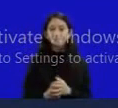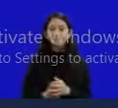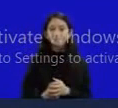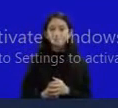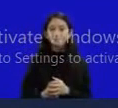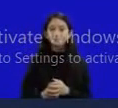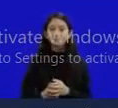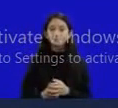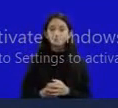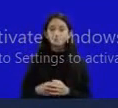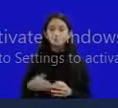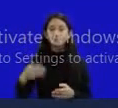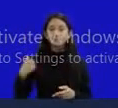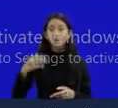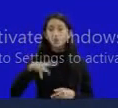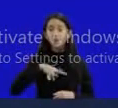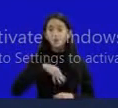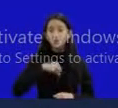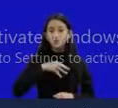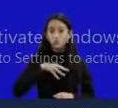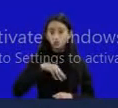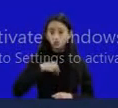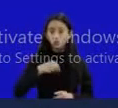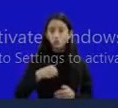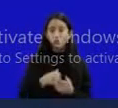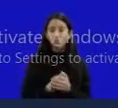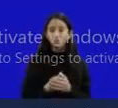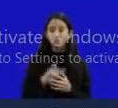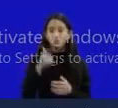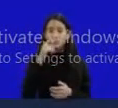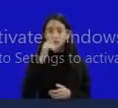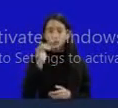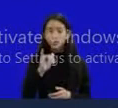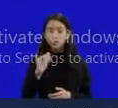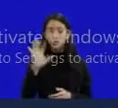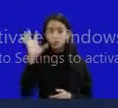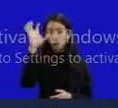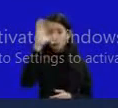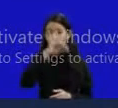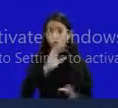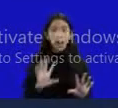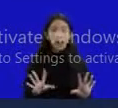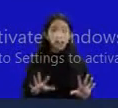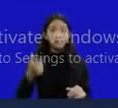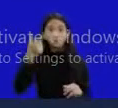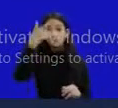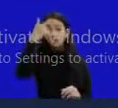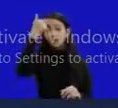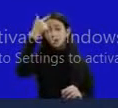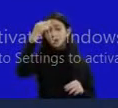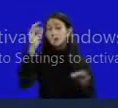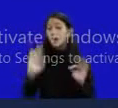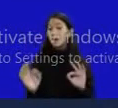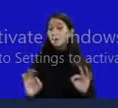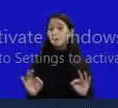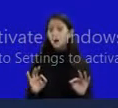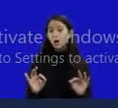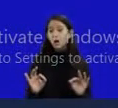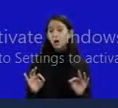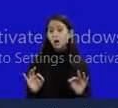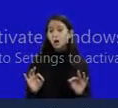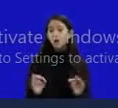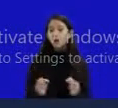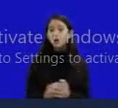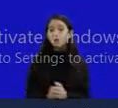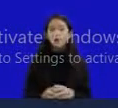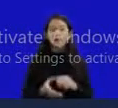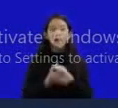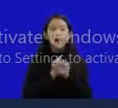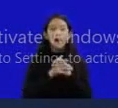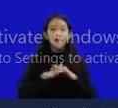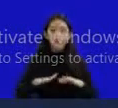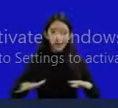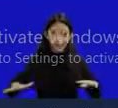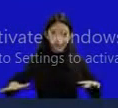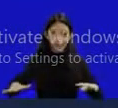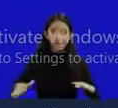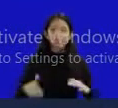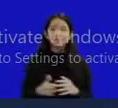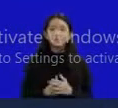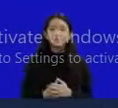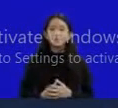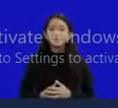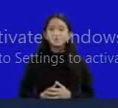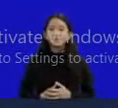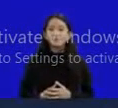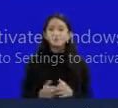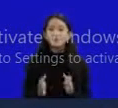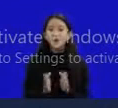Psychosocial anak-anak kita seperti yang kita tahu tidak ada yang namanya nah tanpa eh keamanan alasan keamanan